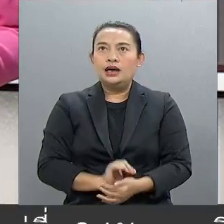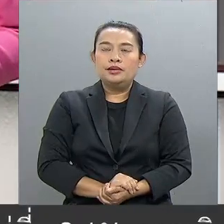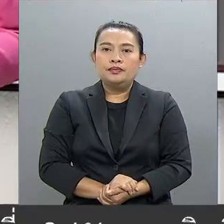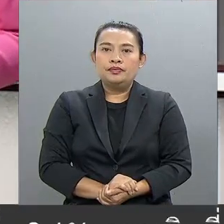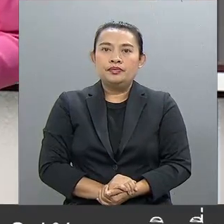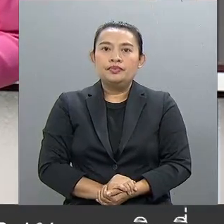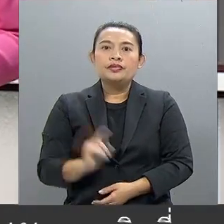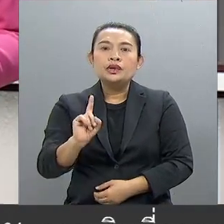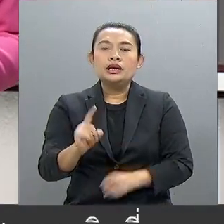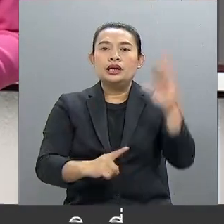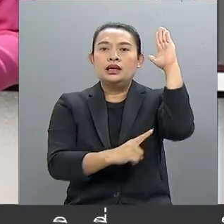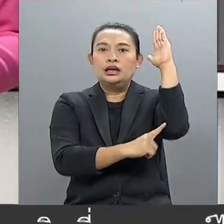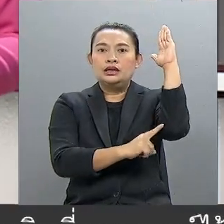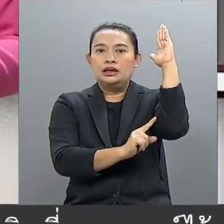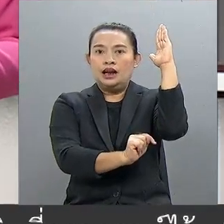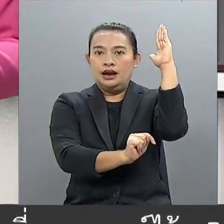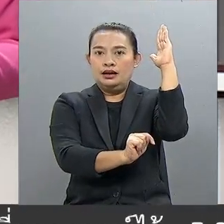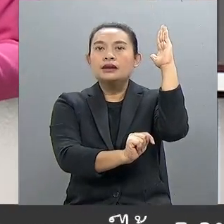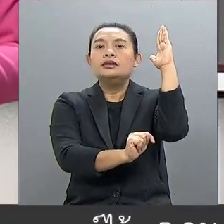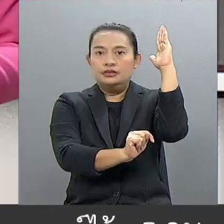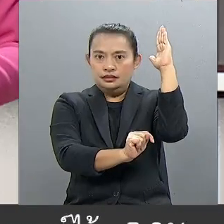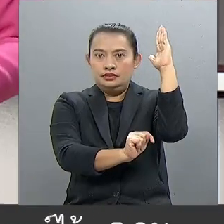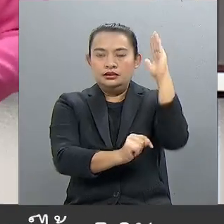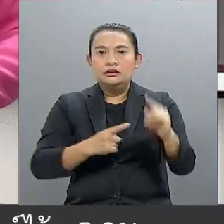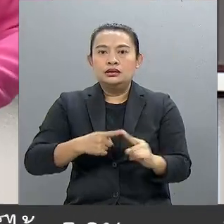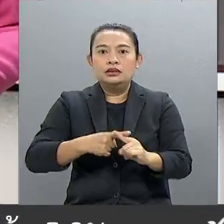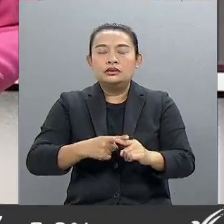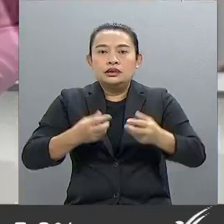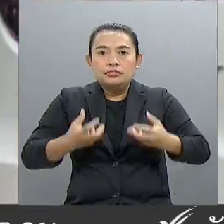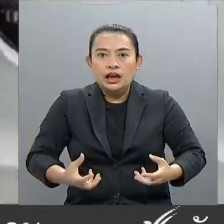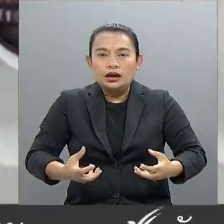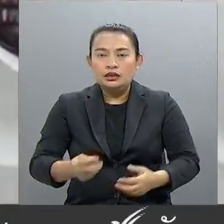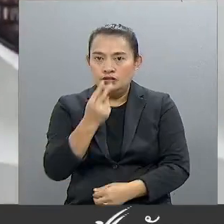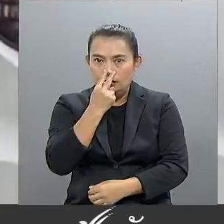รังค่ะโอ้โหเรียกว่าสาหัสเลยทีเดียวนะคะบาดแผลเอาไปดูกันค่ะ